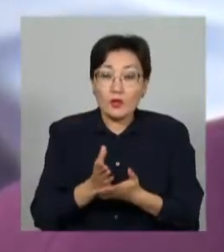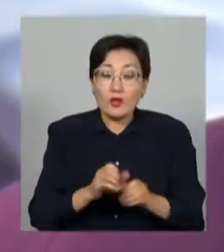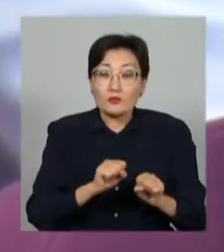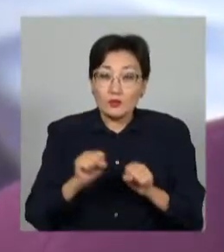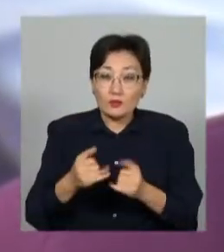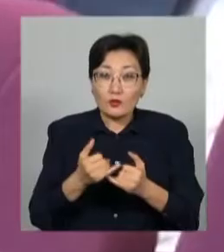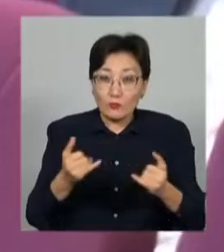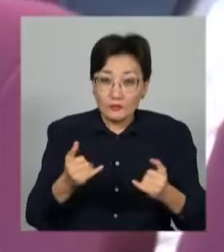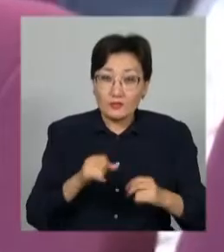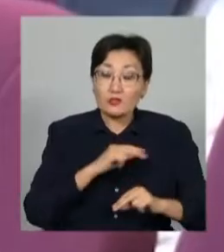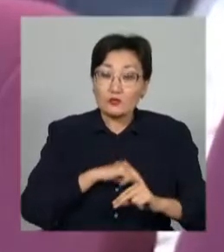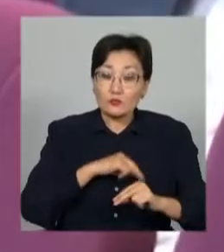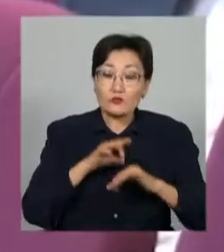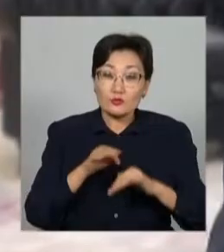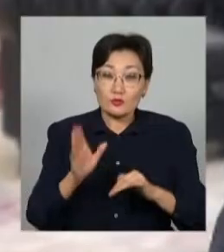жүргізетіндерін жеткізді.